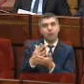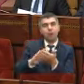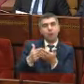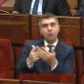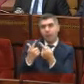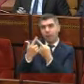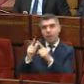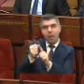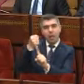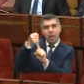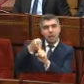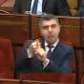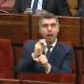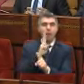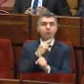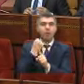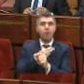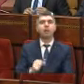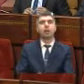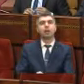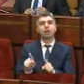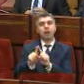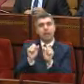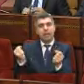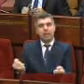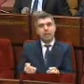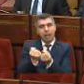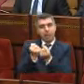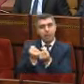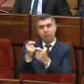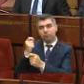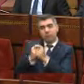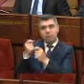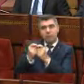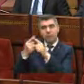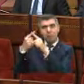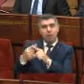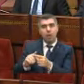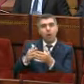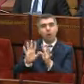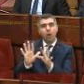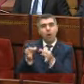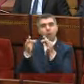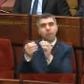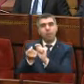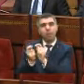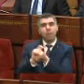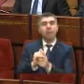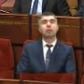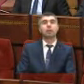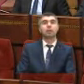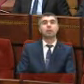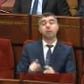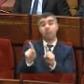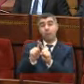العمق لعمل الحكومة في التنمية الاقتصادية والاجتماعية، ويبان لهم الجدوى من هذا التعديل. كنا كنتمناو